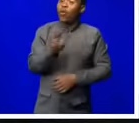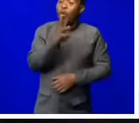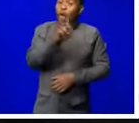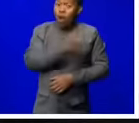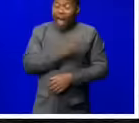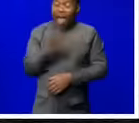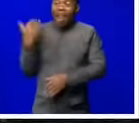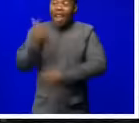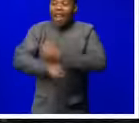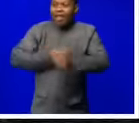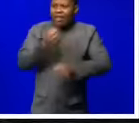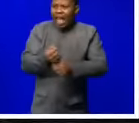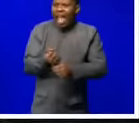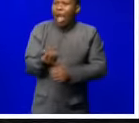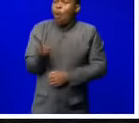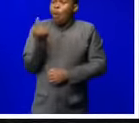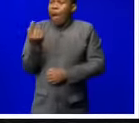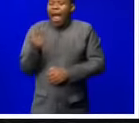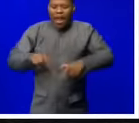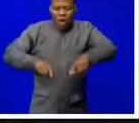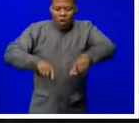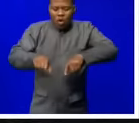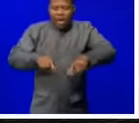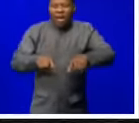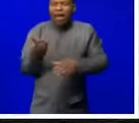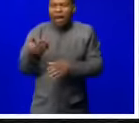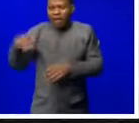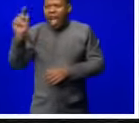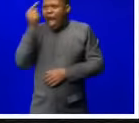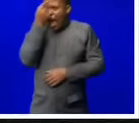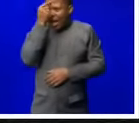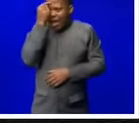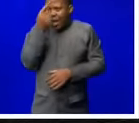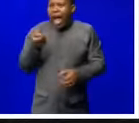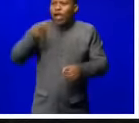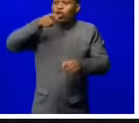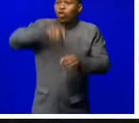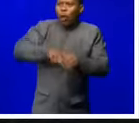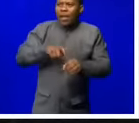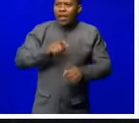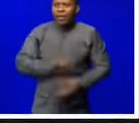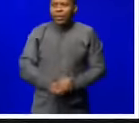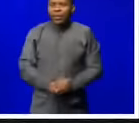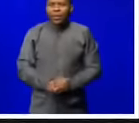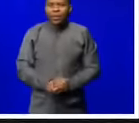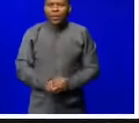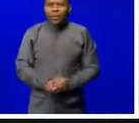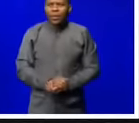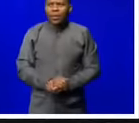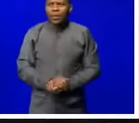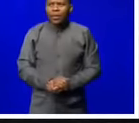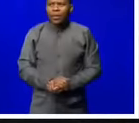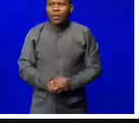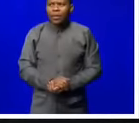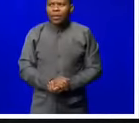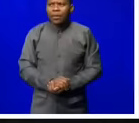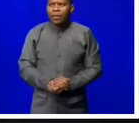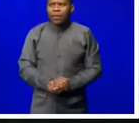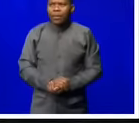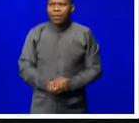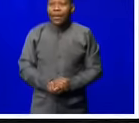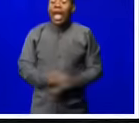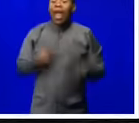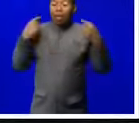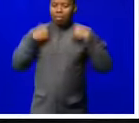2022 le nhlangano yakhona ke ukuthi ithumele abadlali balomdlalo even lase India labo khona bebangenele imidlalo yema Olympic lapho khona ke abadlali balomdlalo